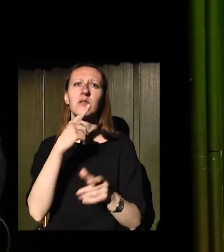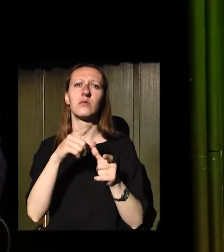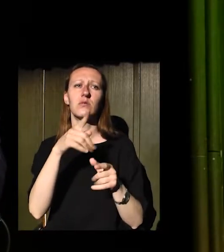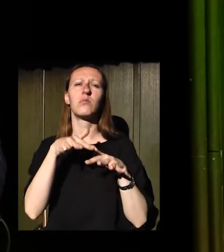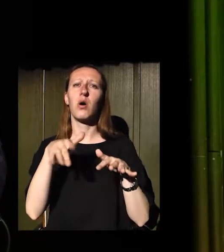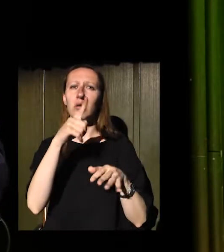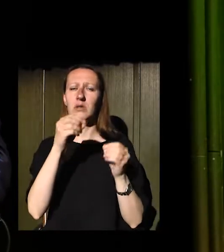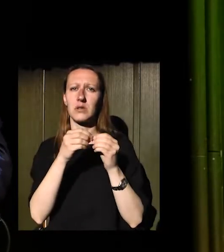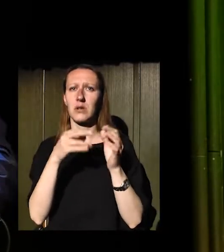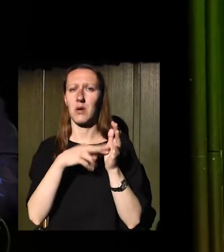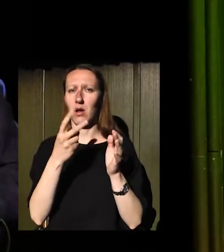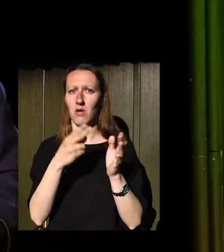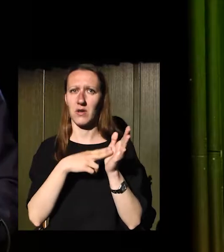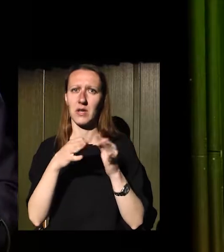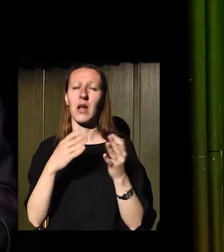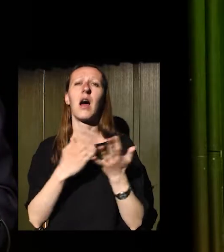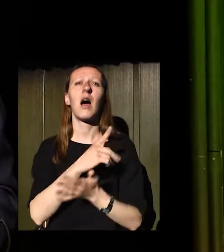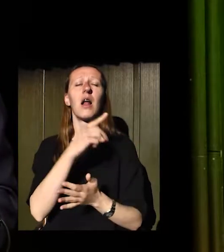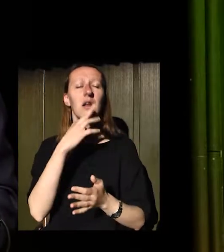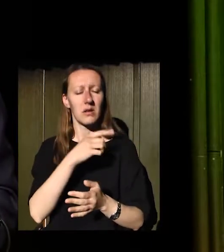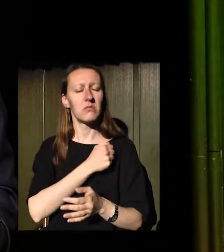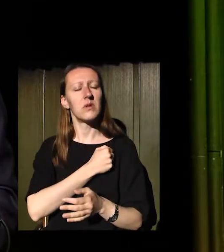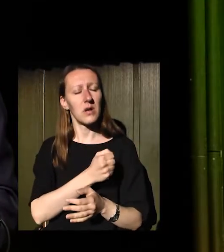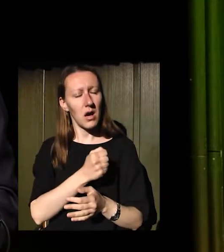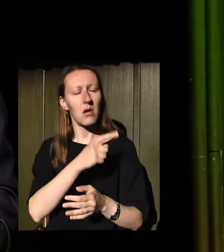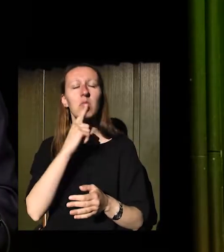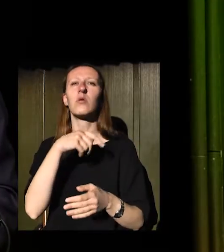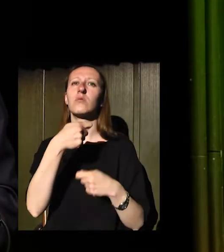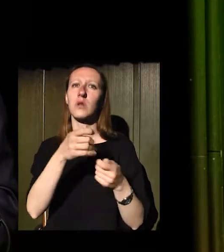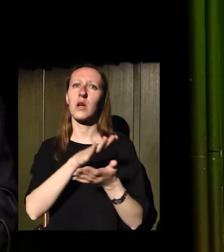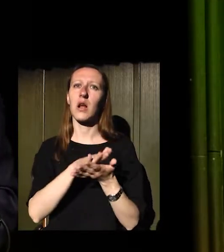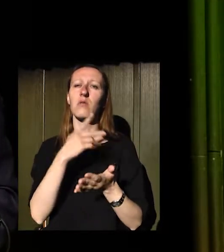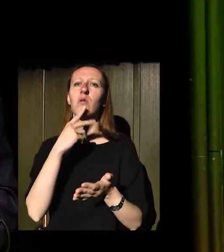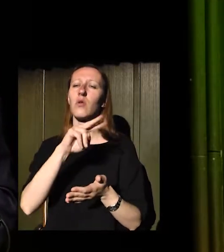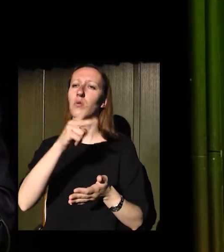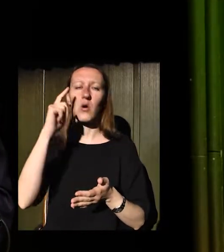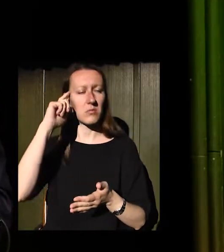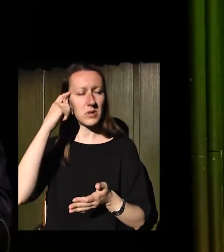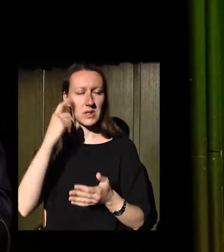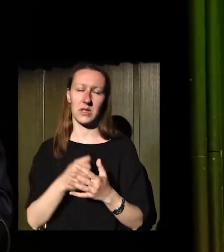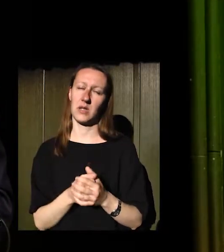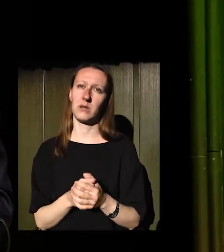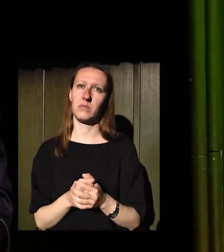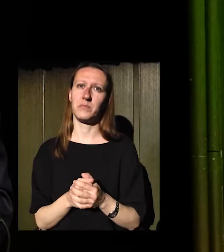unesrećenima u potresu Banovini, ali i dostojanstvo i umjerenost u dijalogu sa onima koji drugče misle.